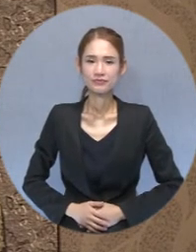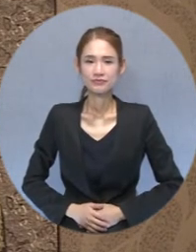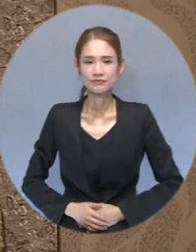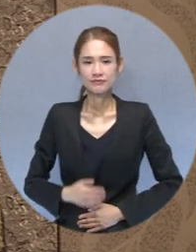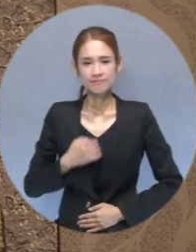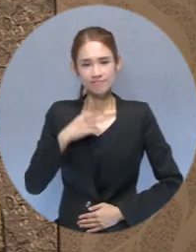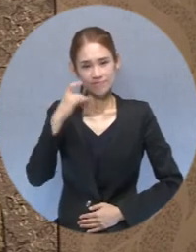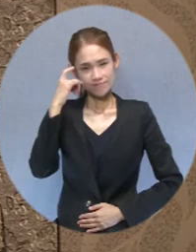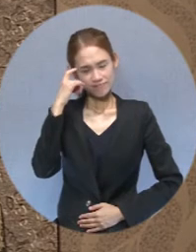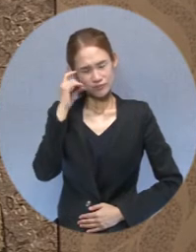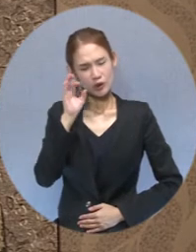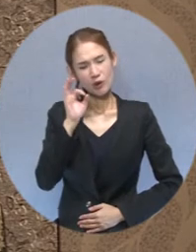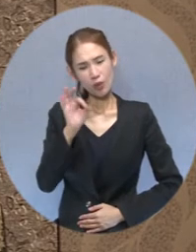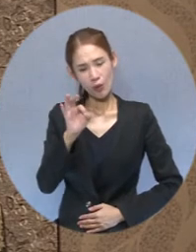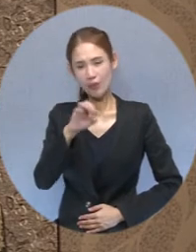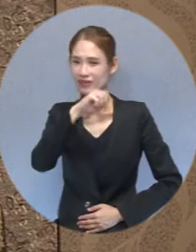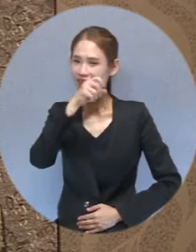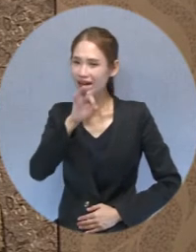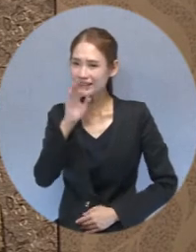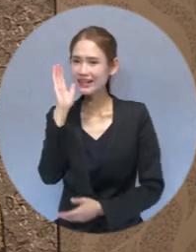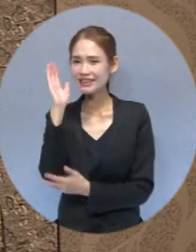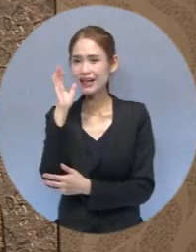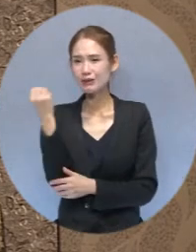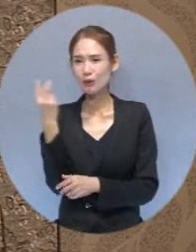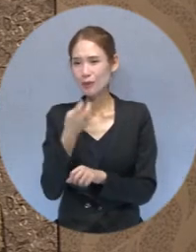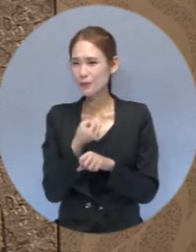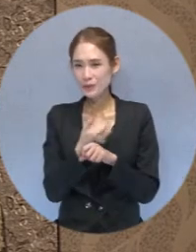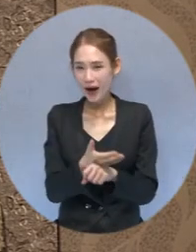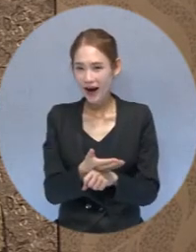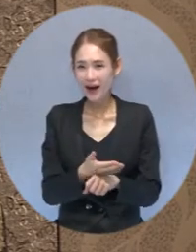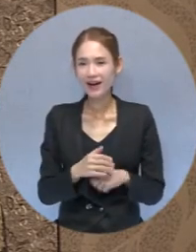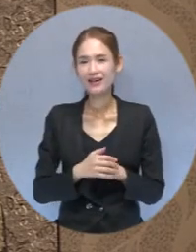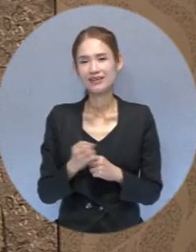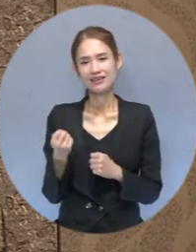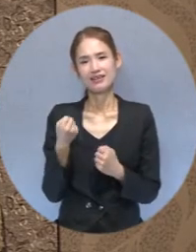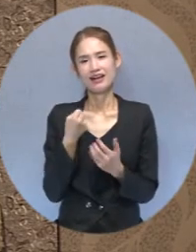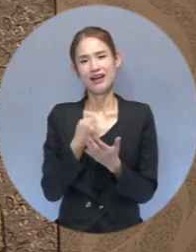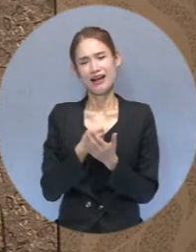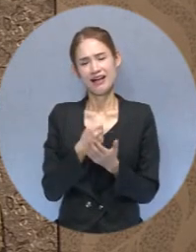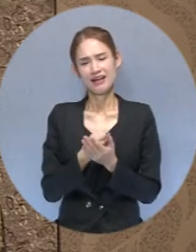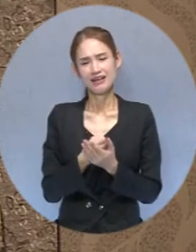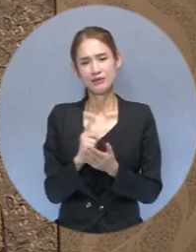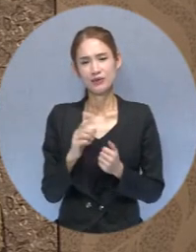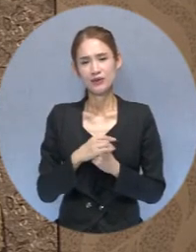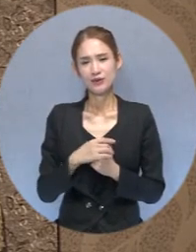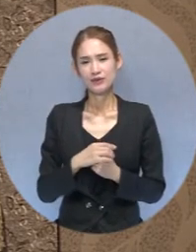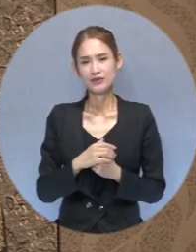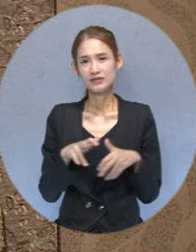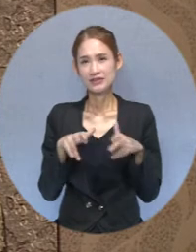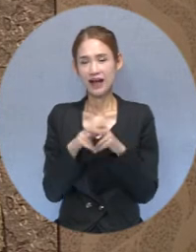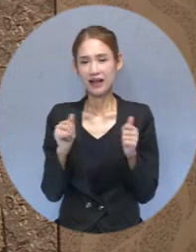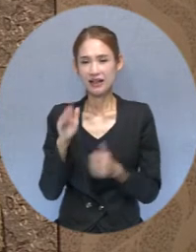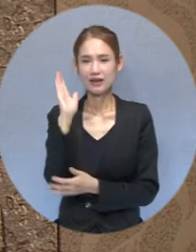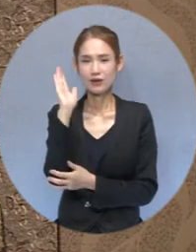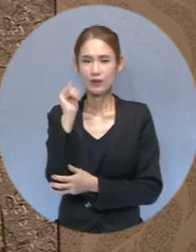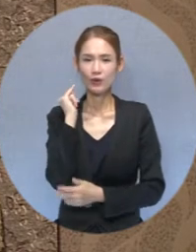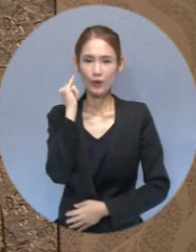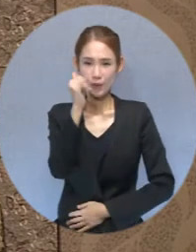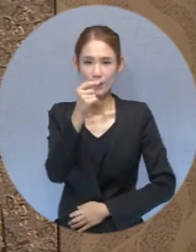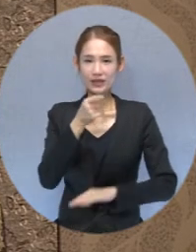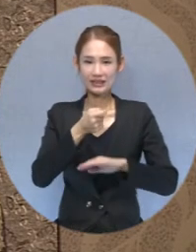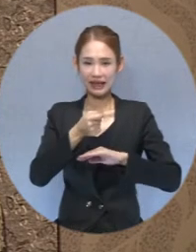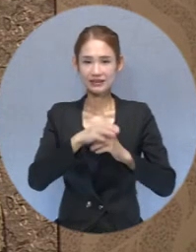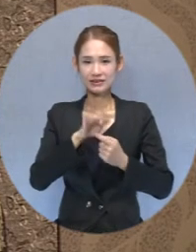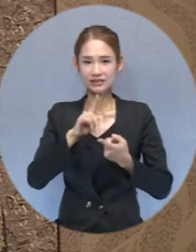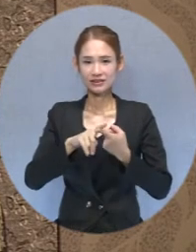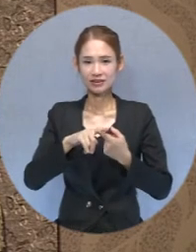있으면 뭐 돈 얘기를 또 해야 되는 게 좀 마음이 아픈데요. 그래도 일단은 장애인 콜택 씨에 대한 예산 지원 부분도 꾸준히